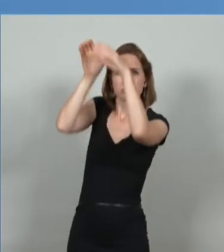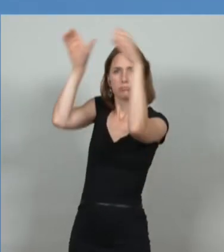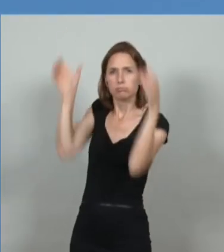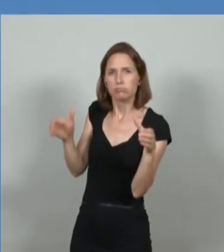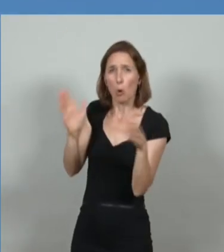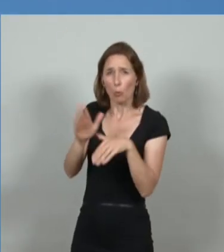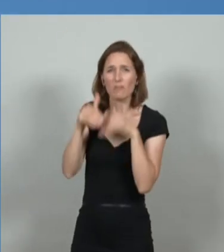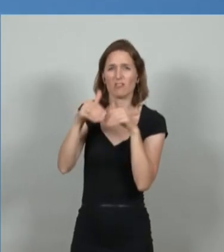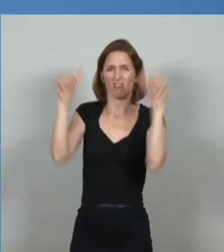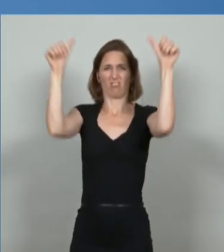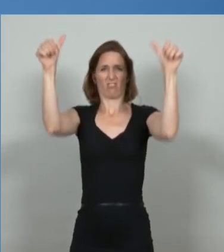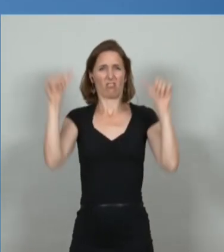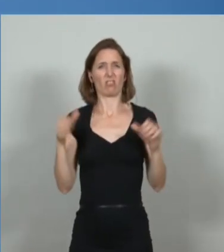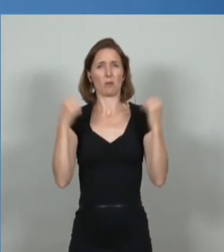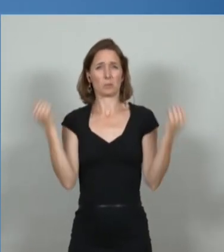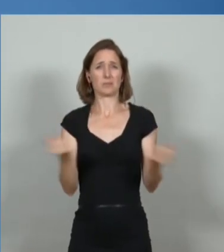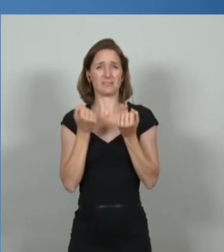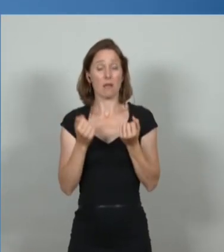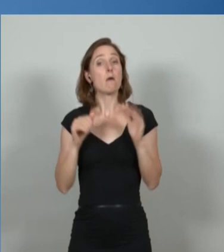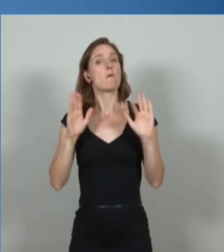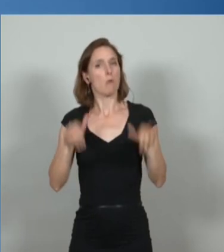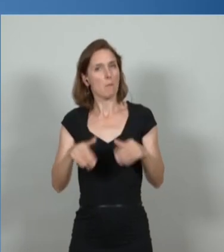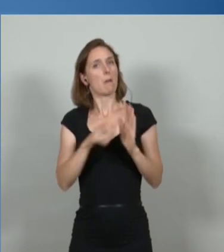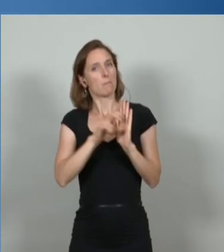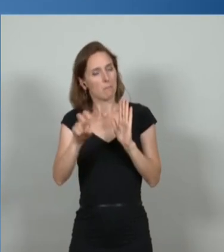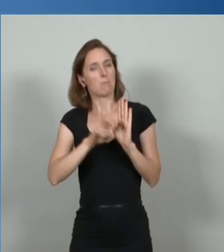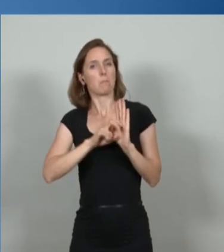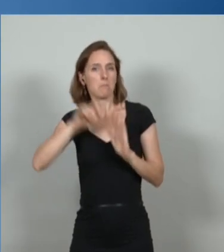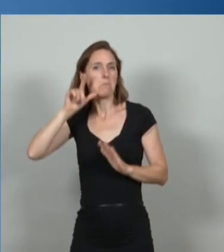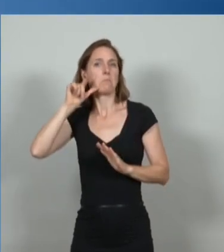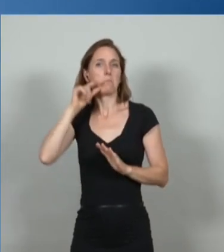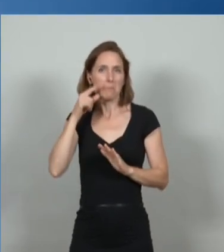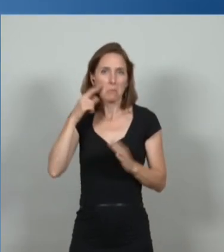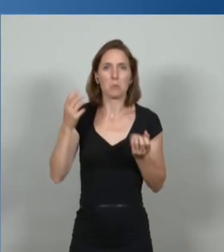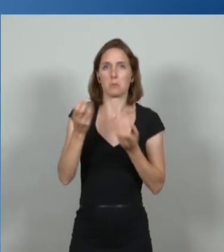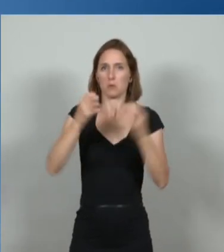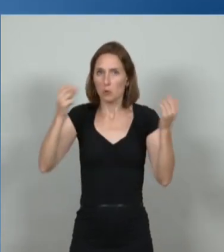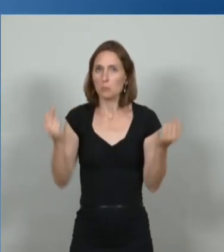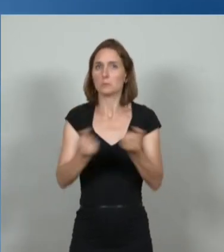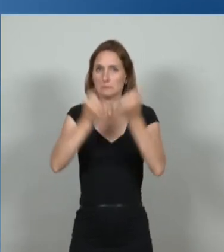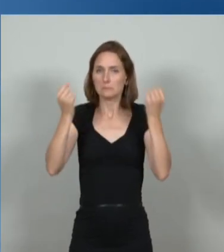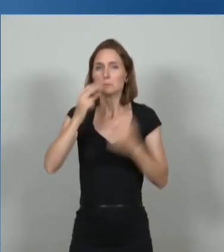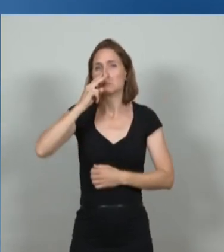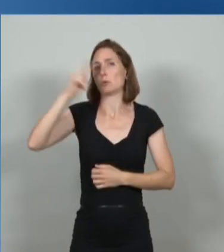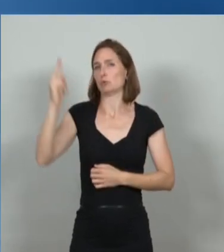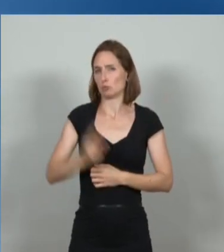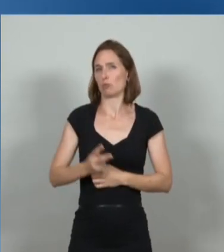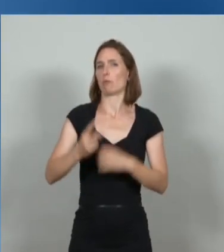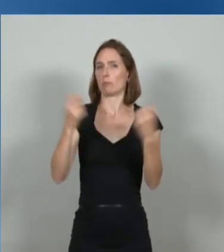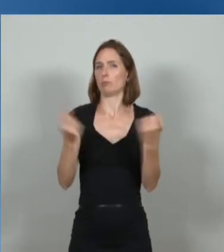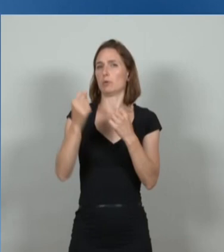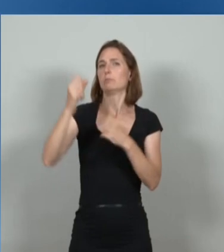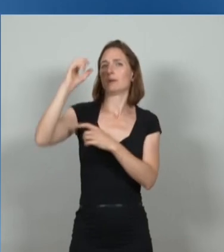à Grenoble a permis une réduction significative de la pollution numérique et lumineuse et que les grenobloises et gronobois peuvent désormais circuler sans être